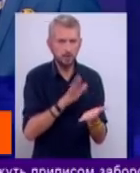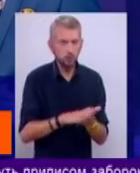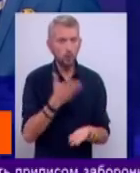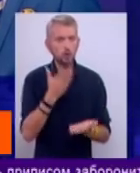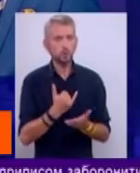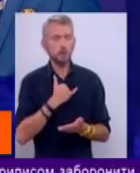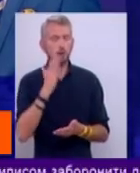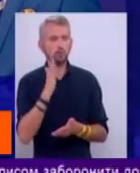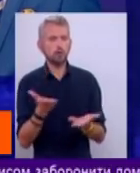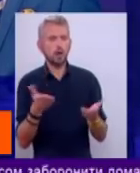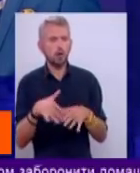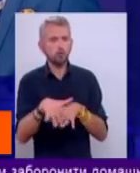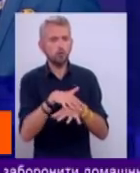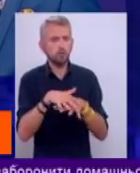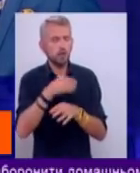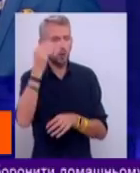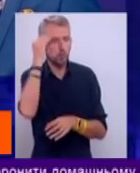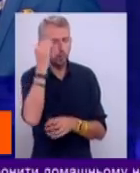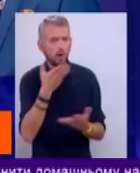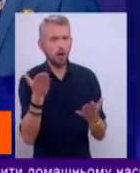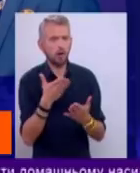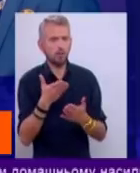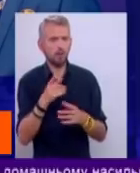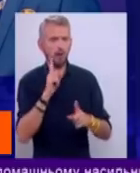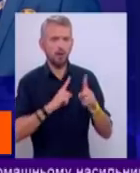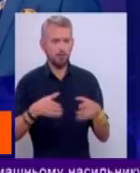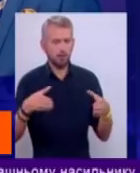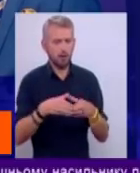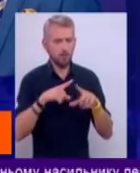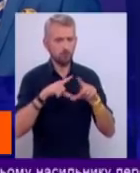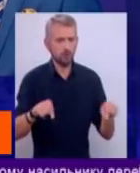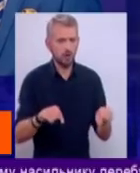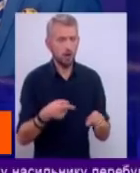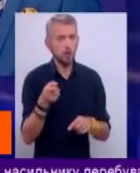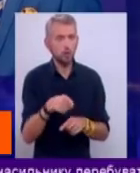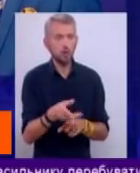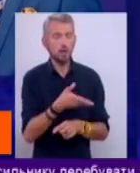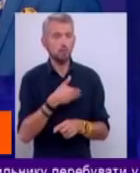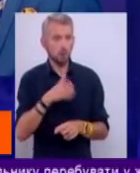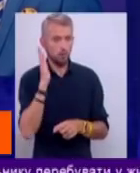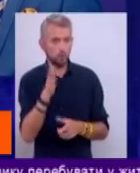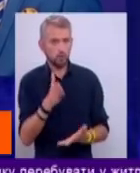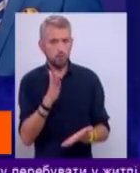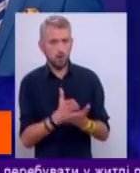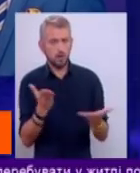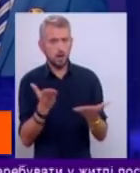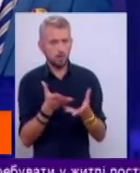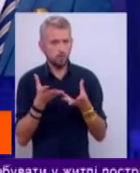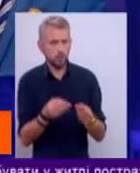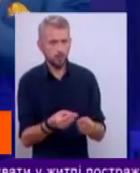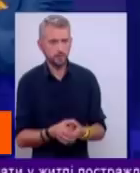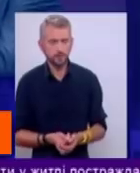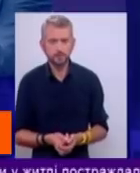якщо в нас буде якась суспільна думка, якась рада там шкільна, і тоді ми будемо мати якісь важелі